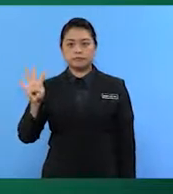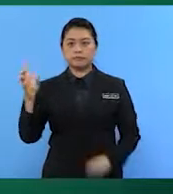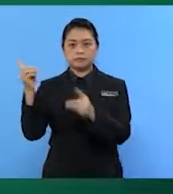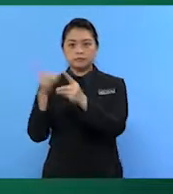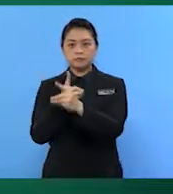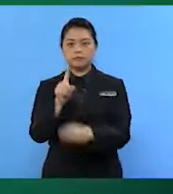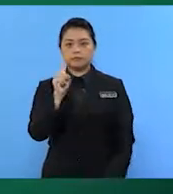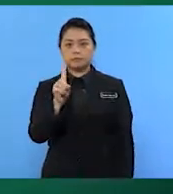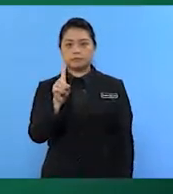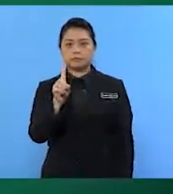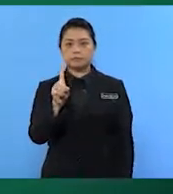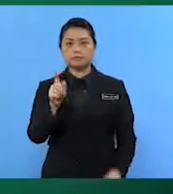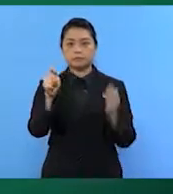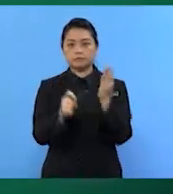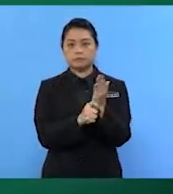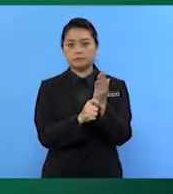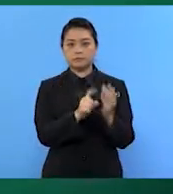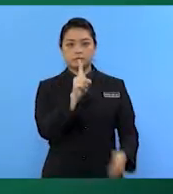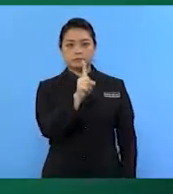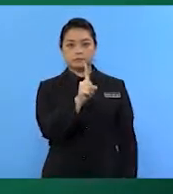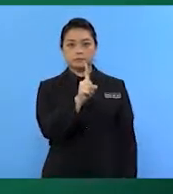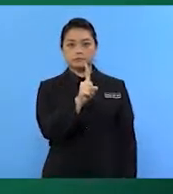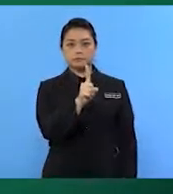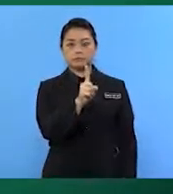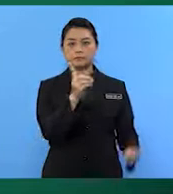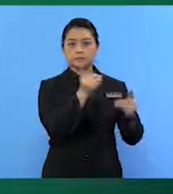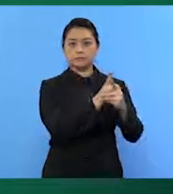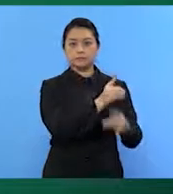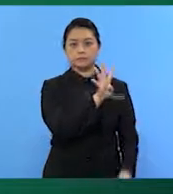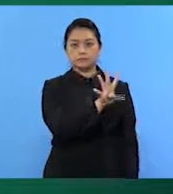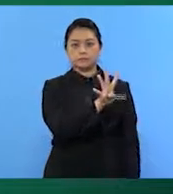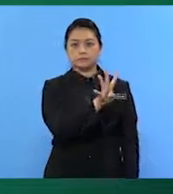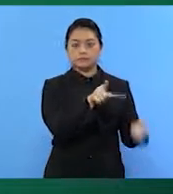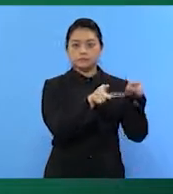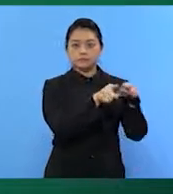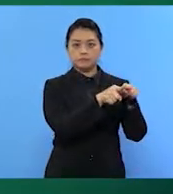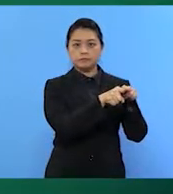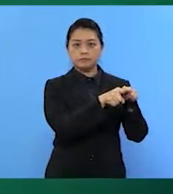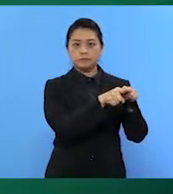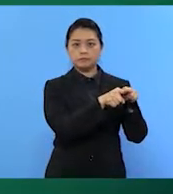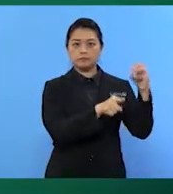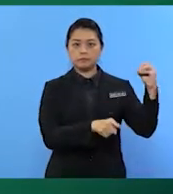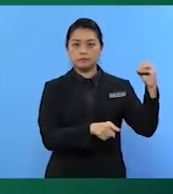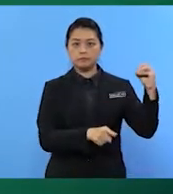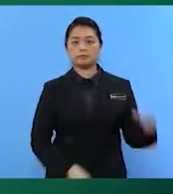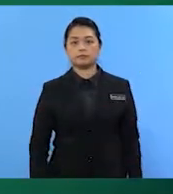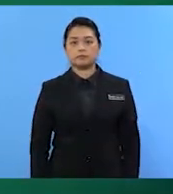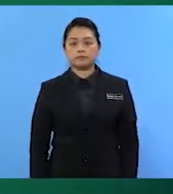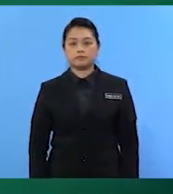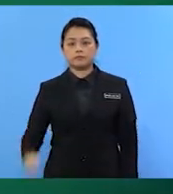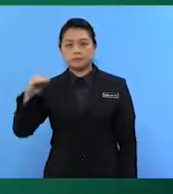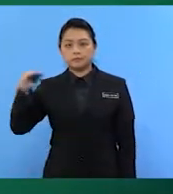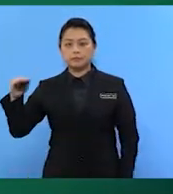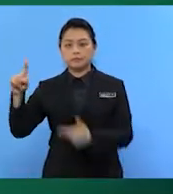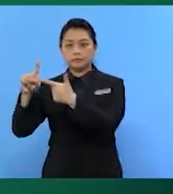darab 1 tambah 1 darab 4 menghasilkan sifar. Baris